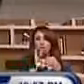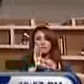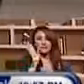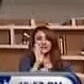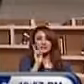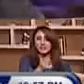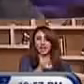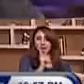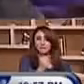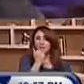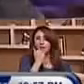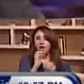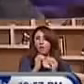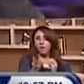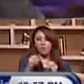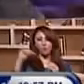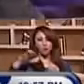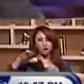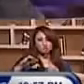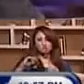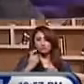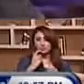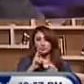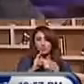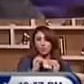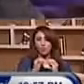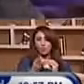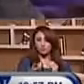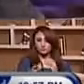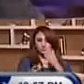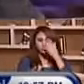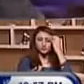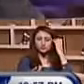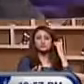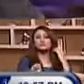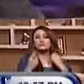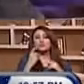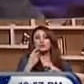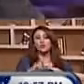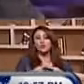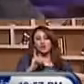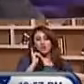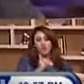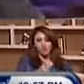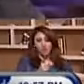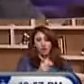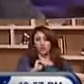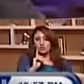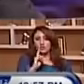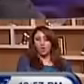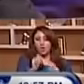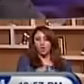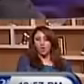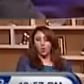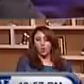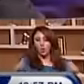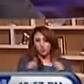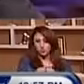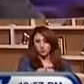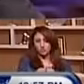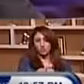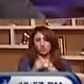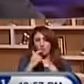مصر. السلبيات ولا مش هنقول المعلم ولا هنقول المنهج ولا هنقول اي حاجه، احنا هنقول الاسره. هنحطها